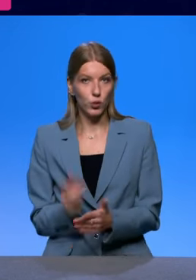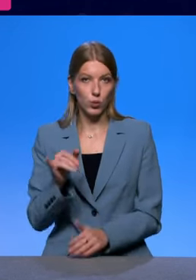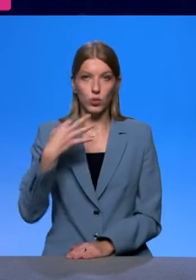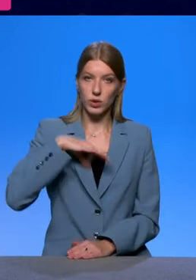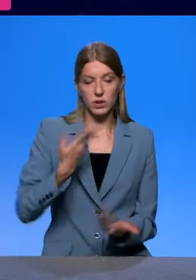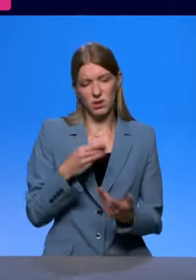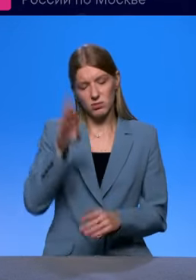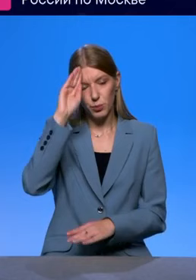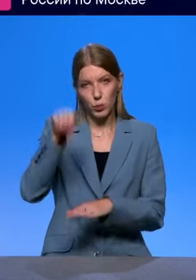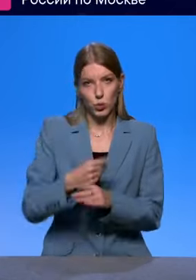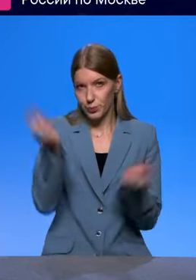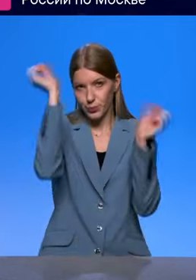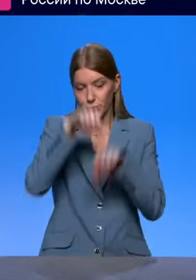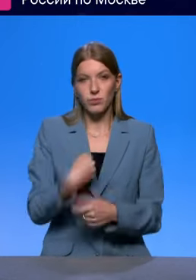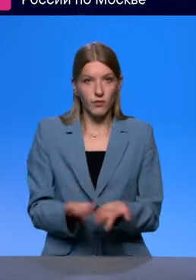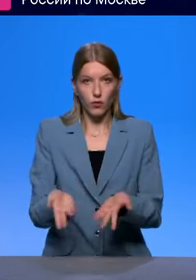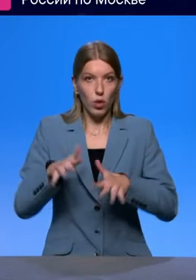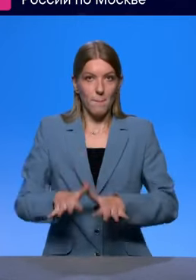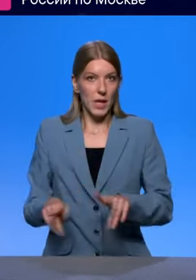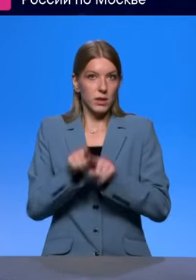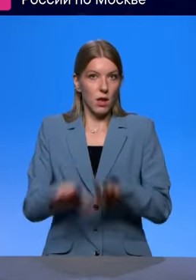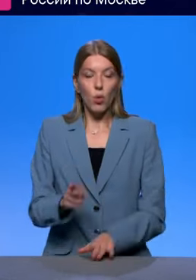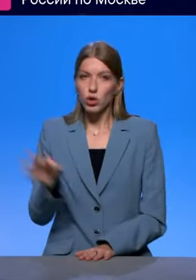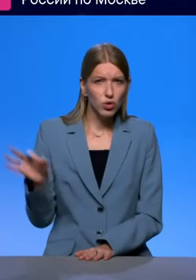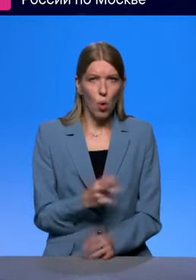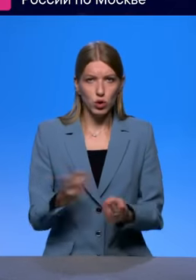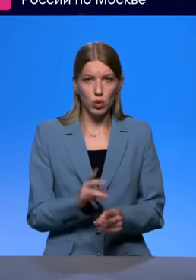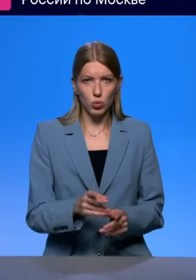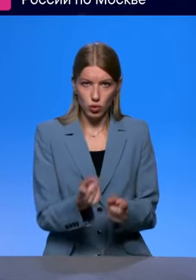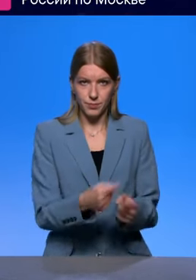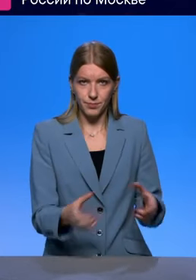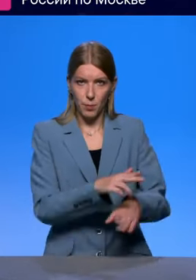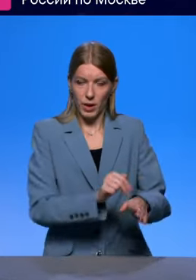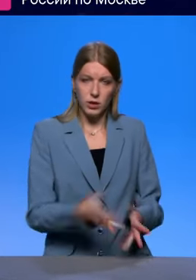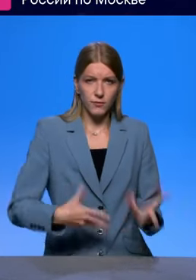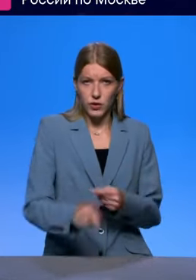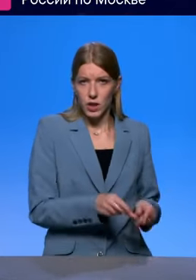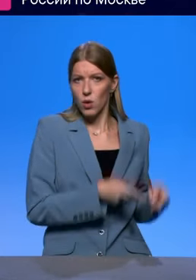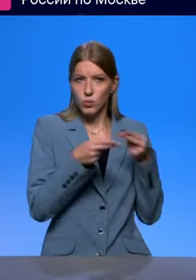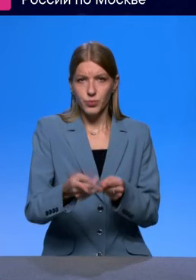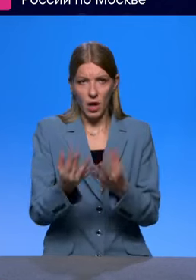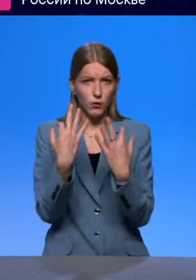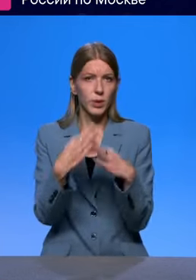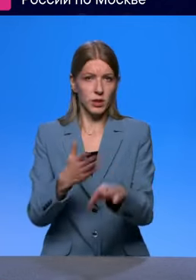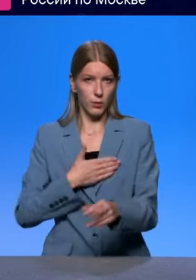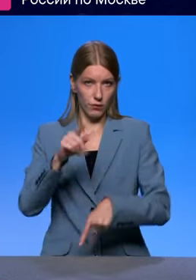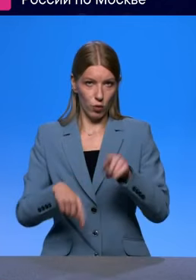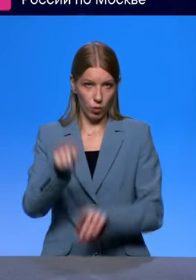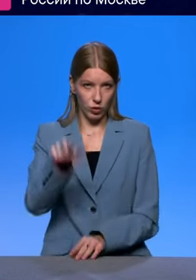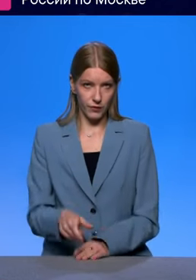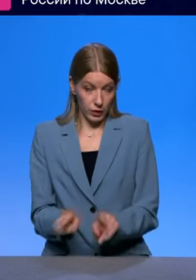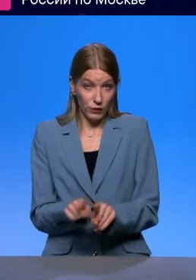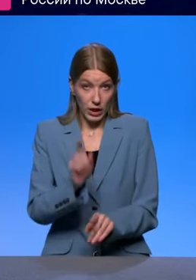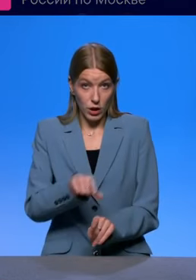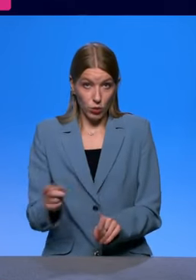муж там находится там-то, там-то. Срочно берите туда СОБР, выезжайте и освобождайте моего родственника. Ну, конечно, Михаил